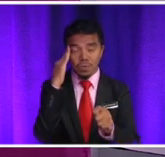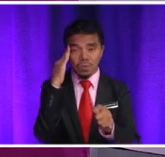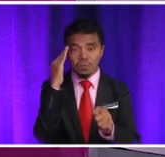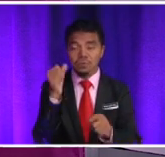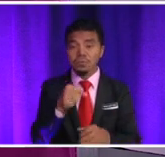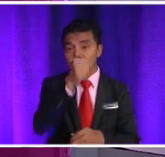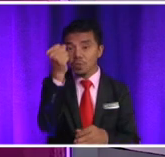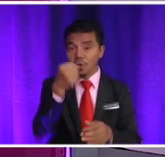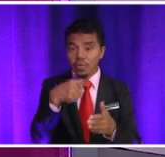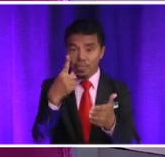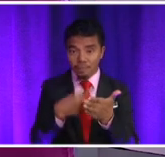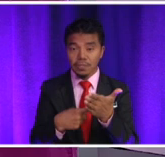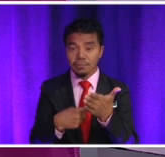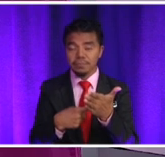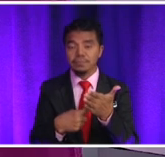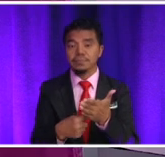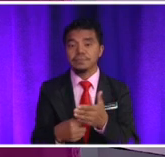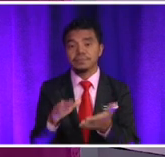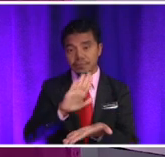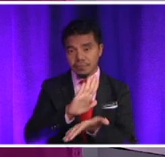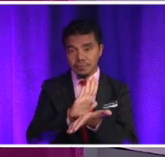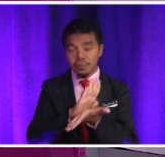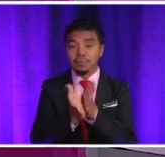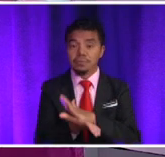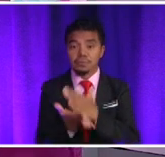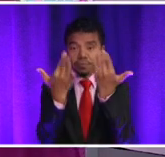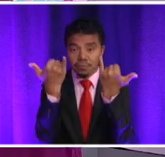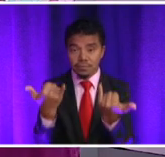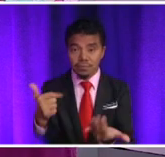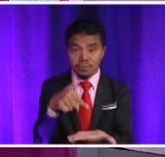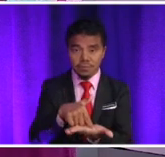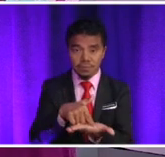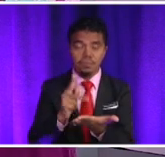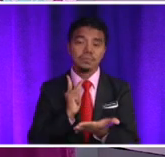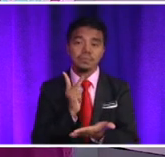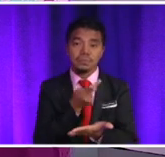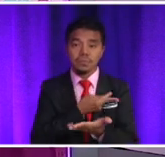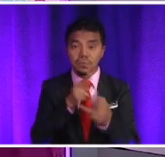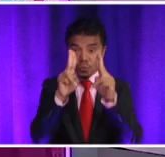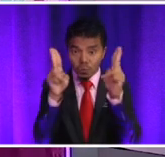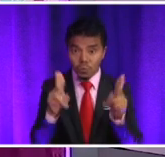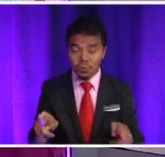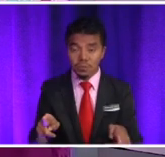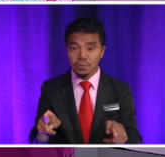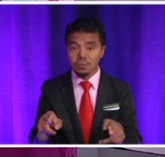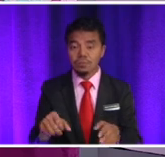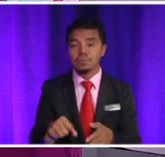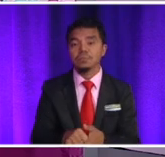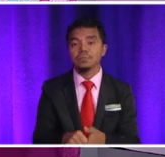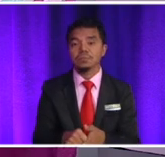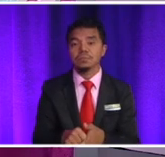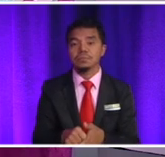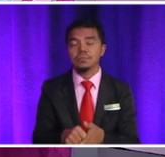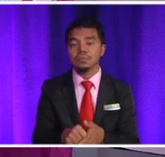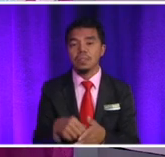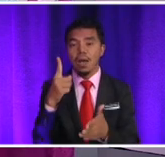Keluarkan satu soal lain untuk menguji kefahaman mereka daripada tajuk yang kita belajar dan tajuk perniagaan